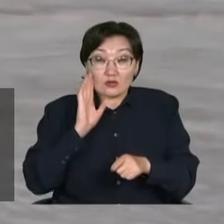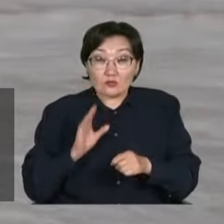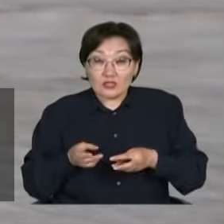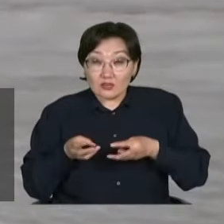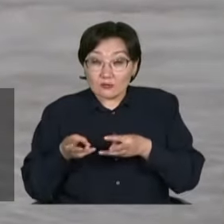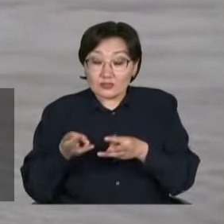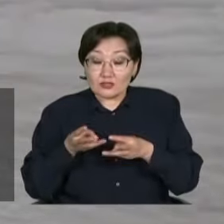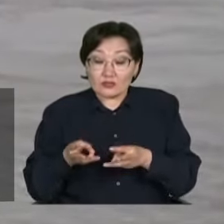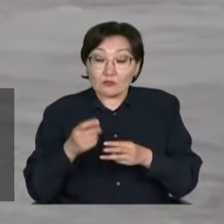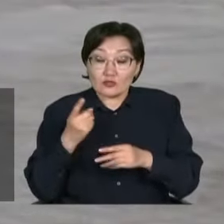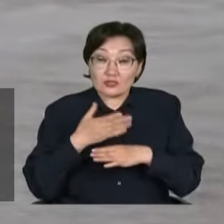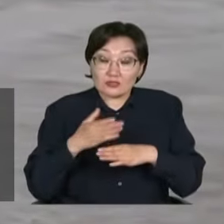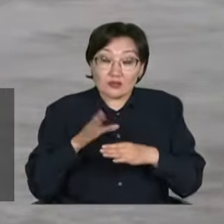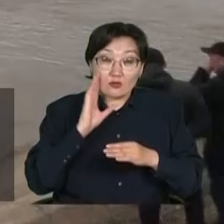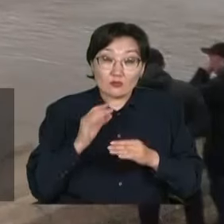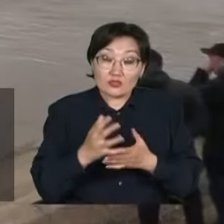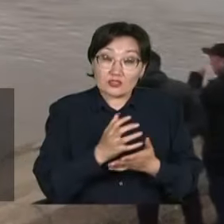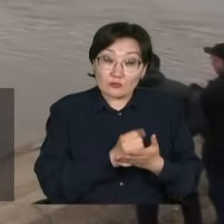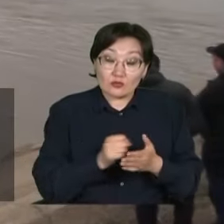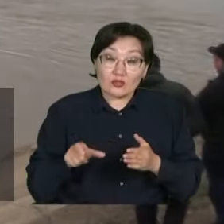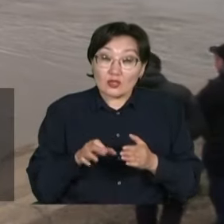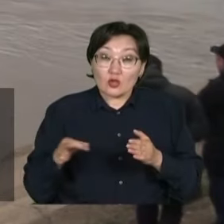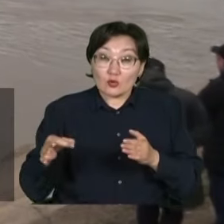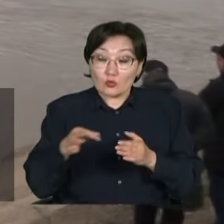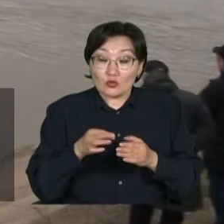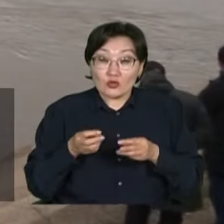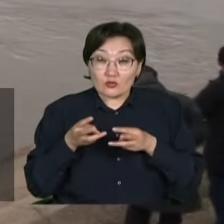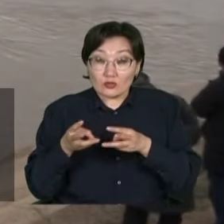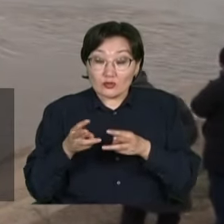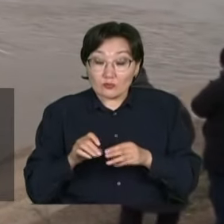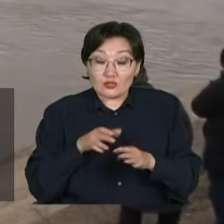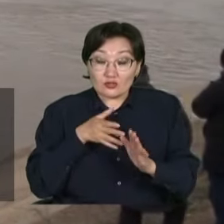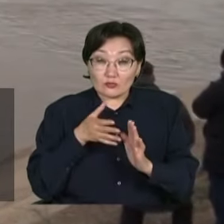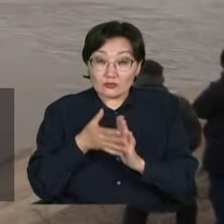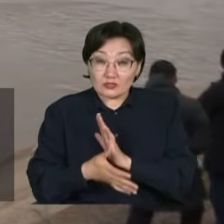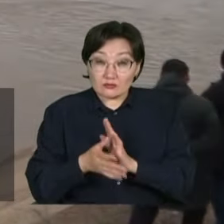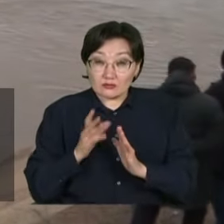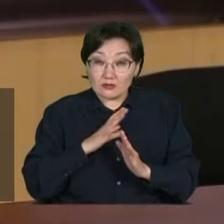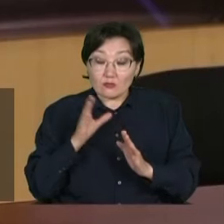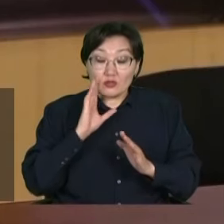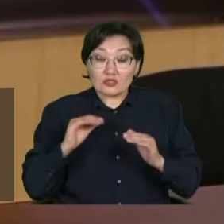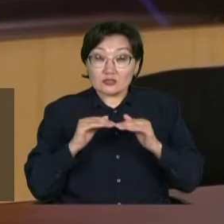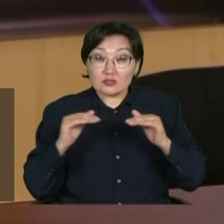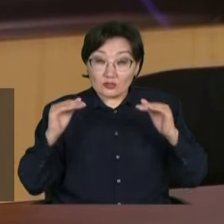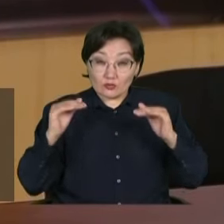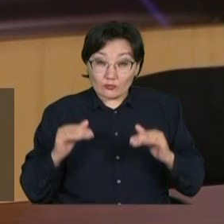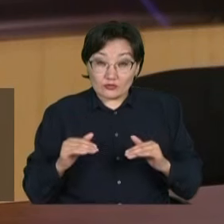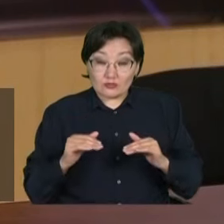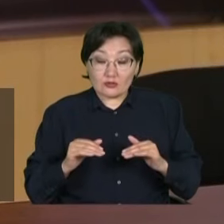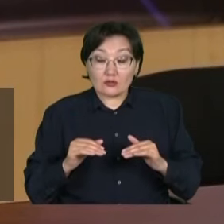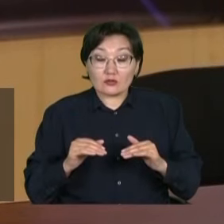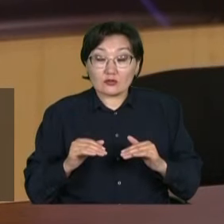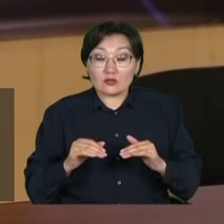бағыттаған. Ағынның бір бөлігі су қоймалары мен көлдерді толтыруға жұмсалады. Шаған су қоймасында судың деңгейі түсуде, балтық